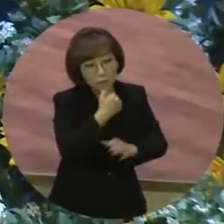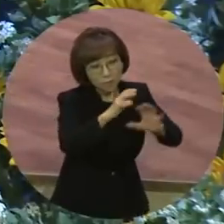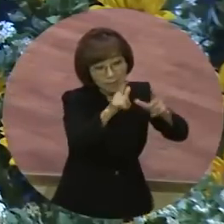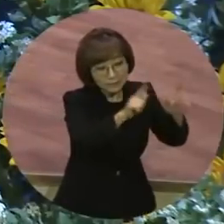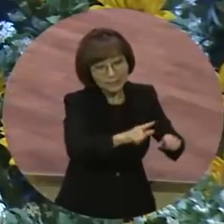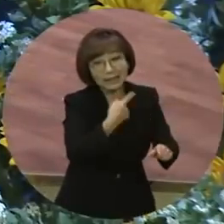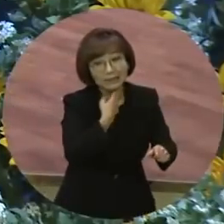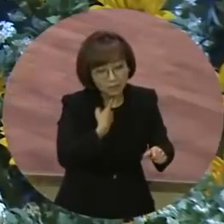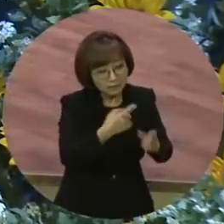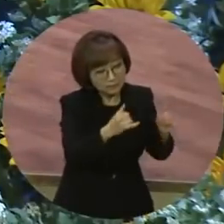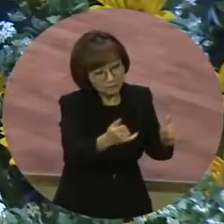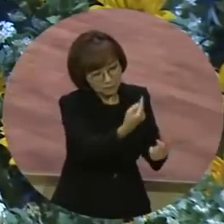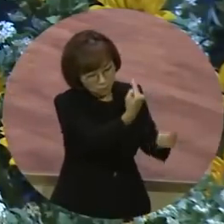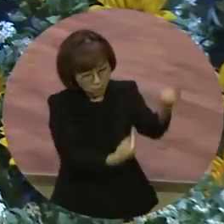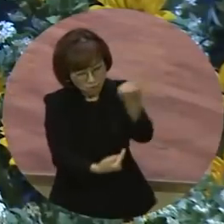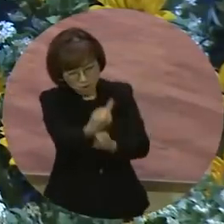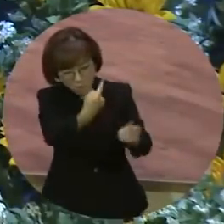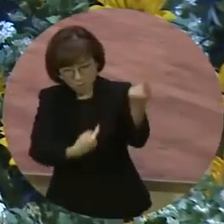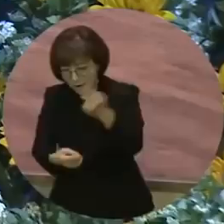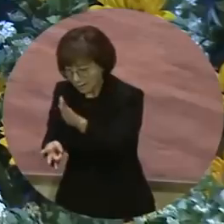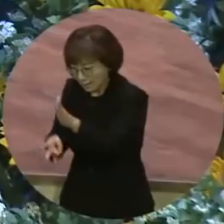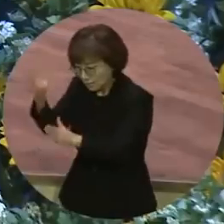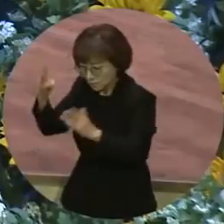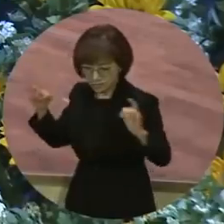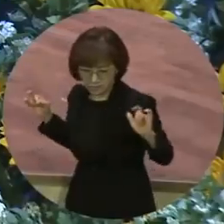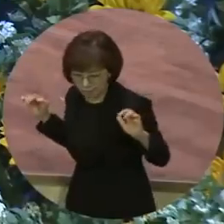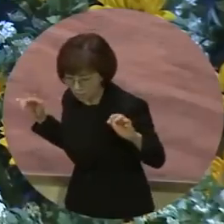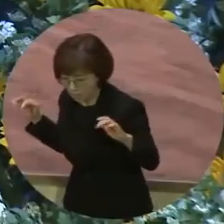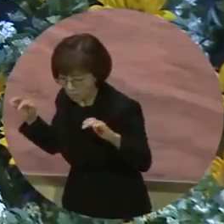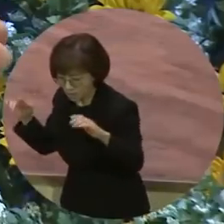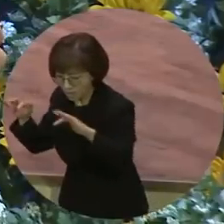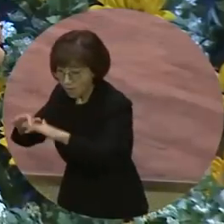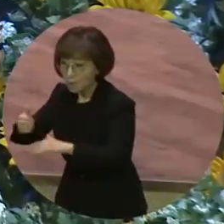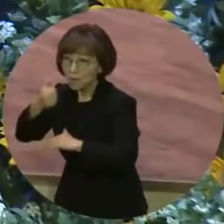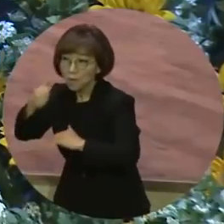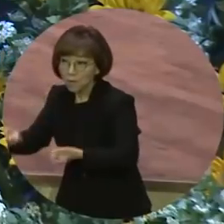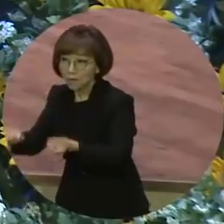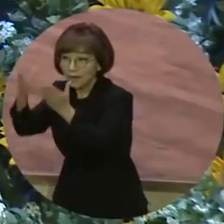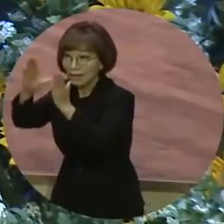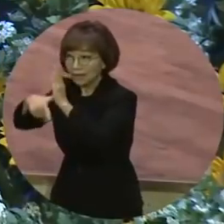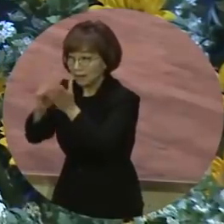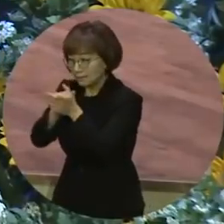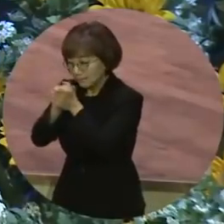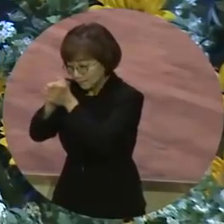이제 이 예루살렘에 와서 이 절기를 지키는데,